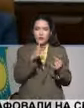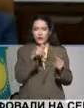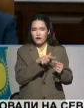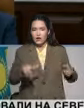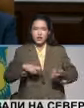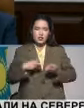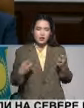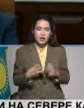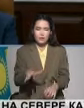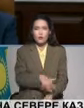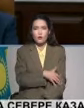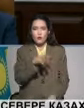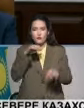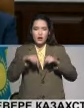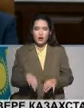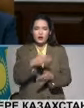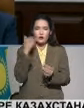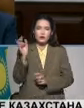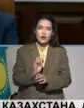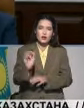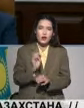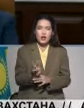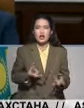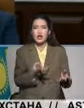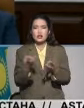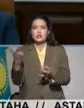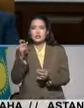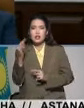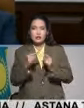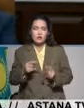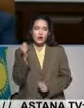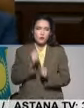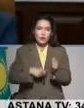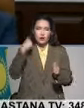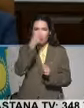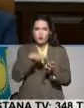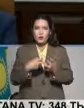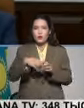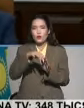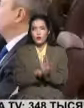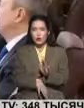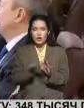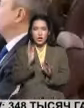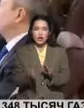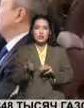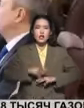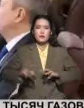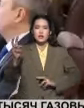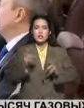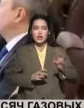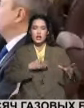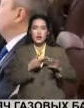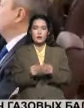проблема. Долгое время не решается вопрос производства бытовых газовых баллонов. С каждым годом эта проблема усугубляется. Министерству промышленности совместно